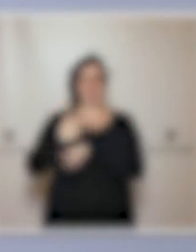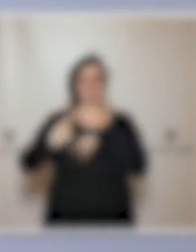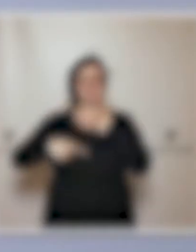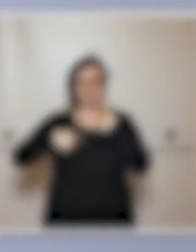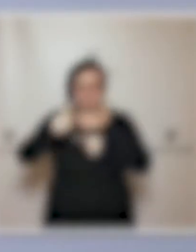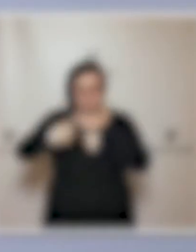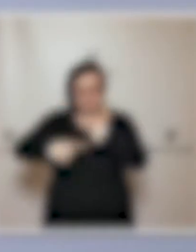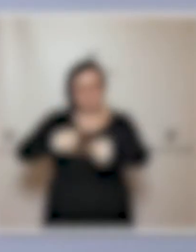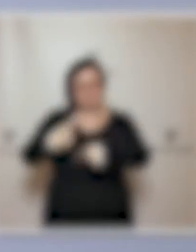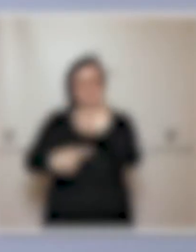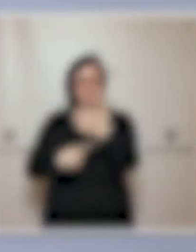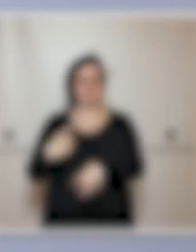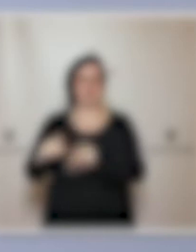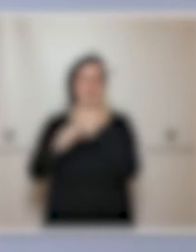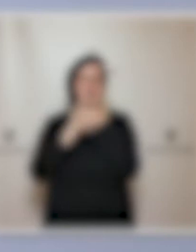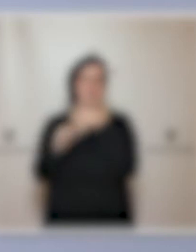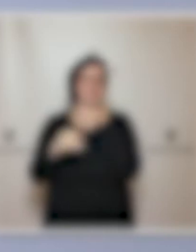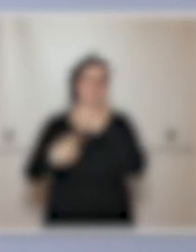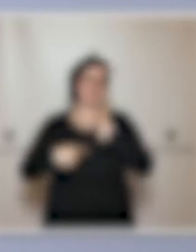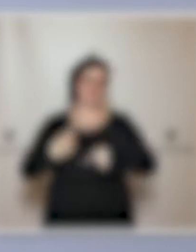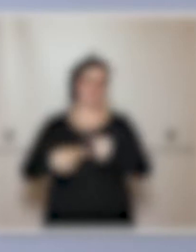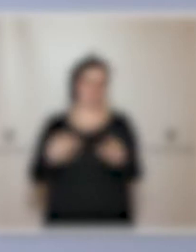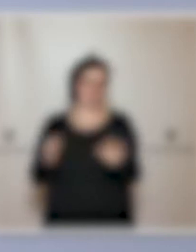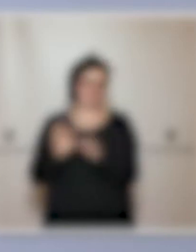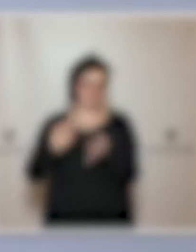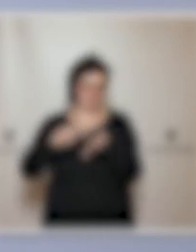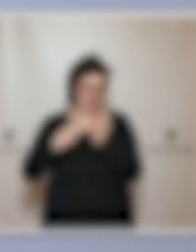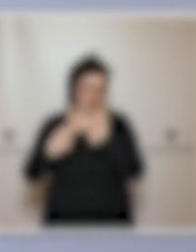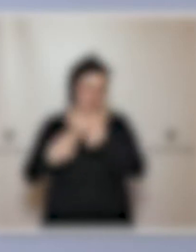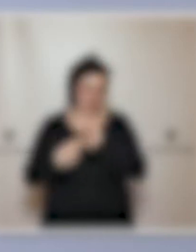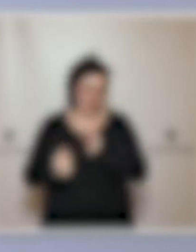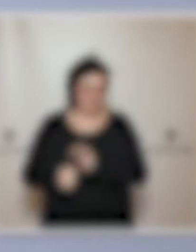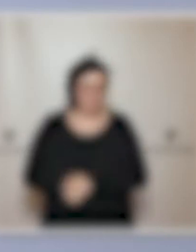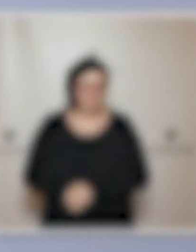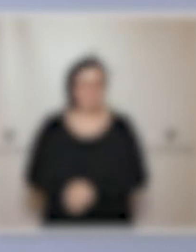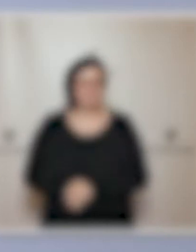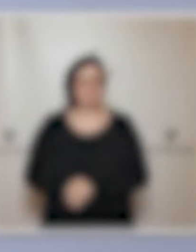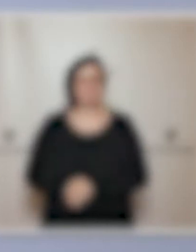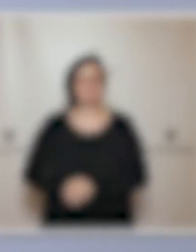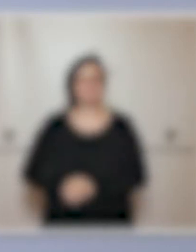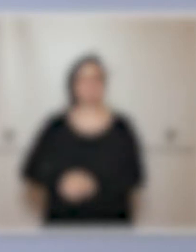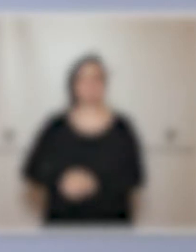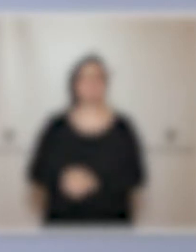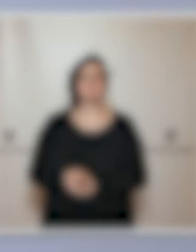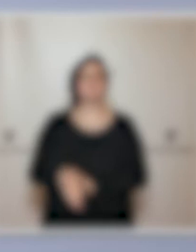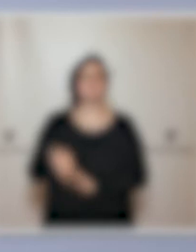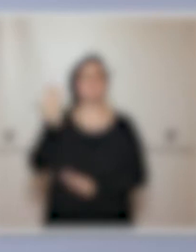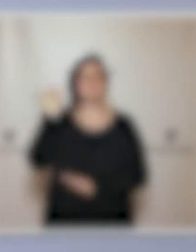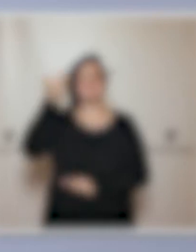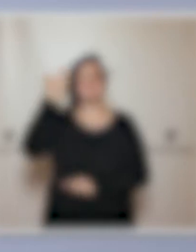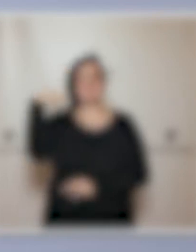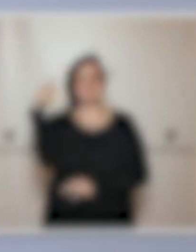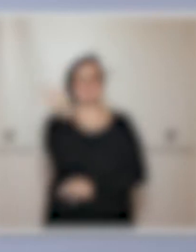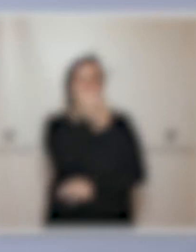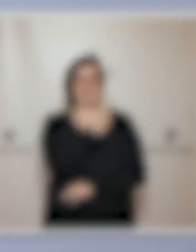man deutlich mehr bürgerbeteiligung kommunen öffentliche planungsträger verbände und vereinigungen dürfen jetzt vorschläge machen die